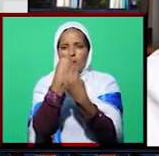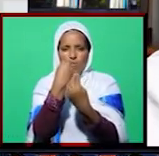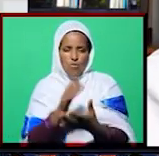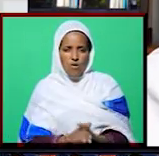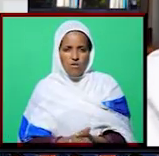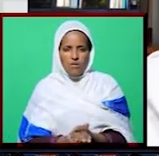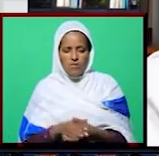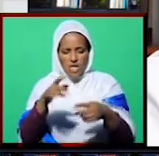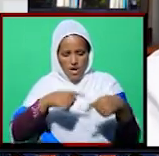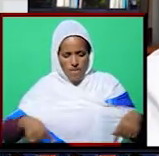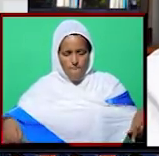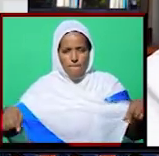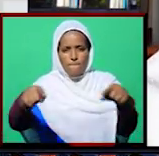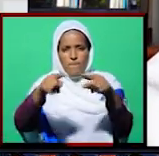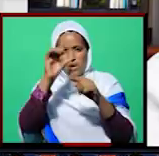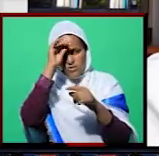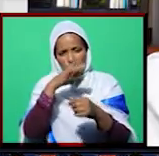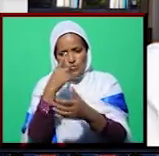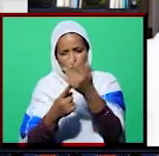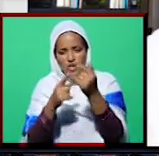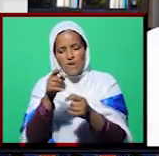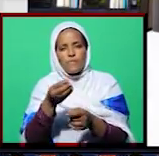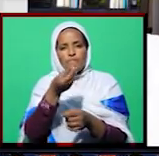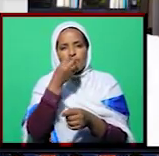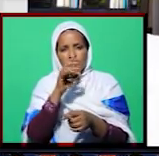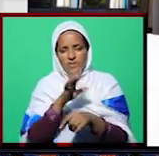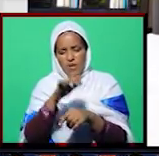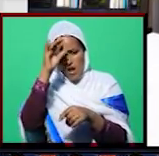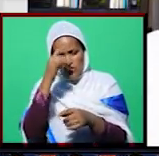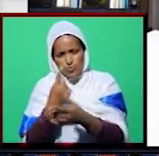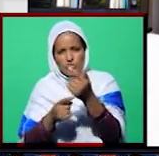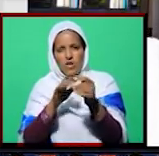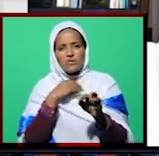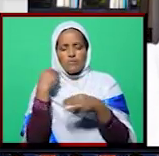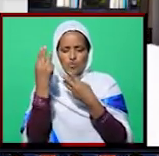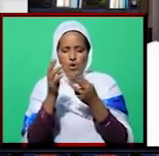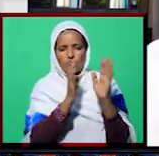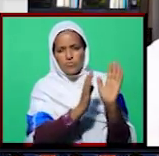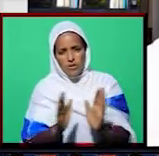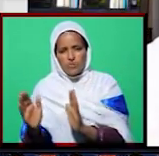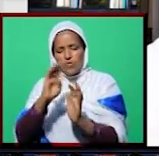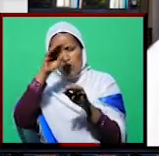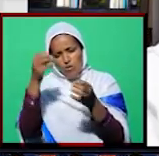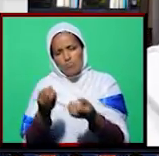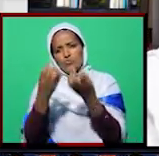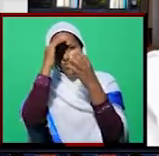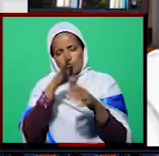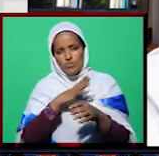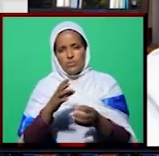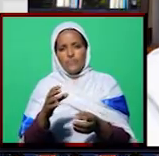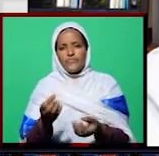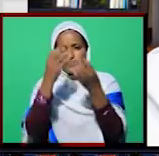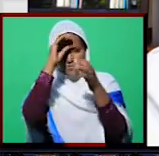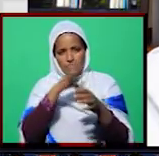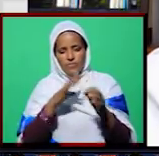ሰው ይመገባል ከበን ነው የምንመገበው አንድ ሰው ብቻ አይደለም ያንን የሚመገበው ለአንድ ሰው ብቻ አይደለም የሚሰዋው ለብዙ ሰው ነው